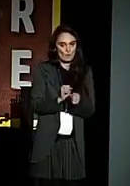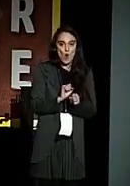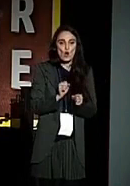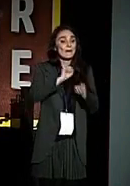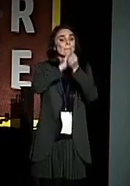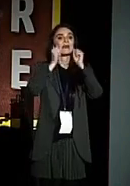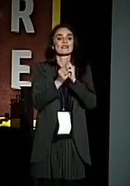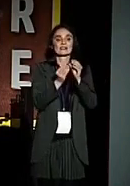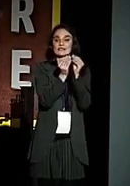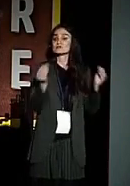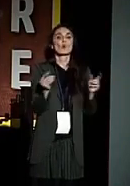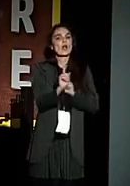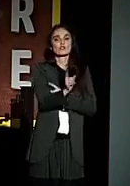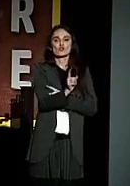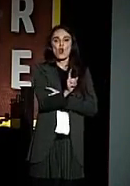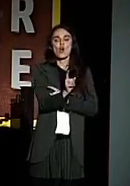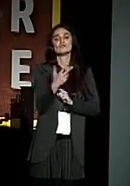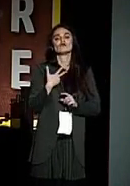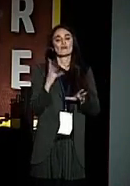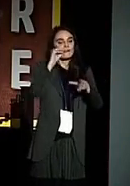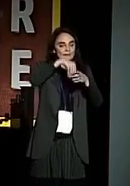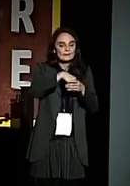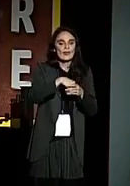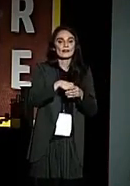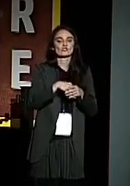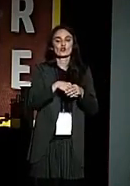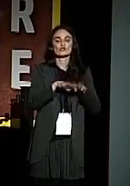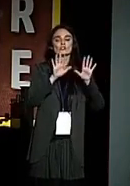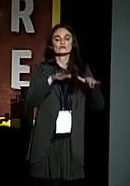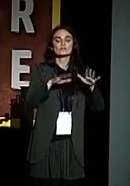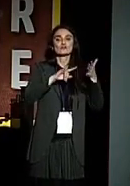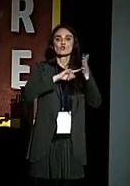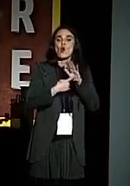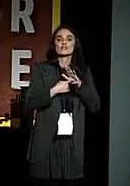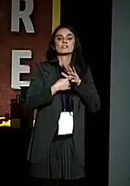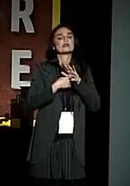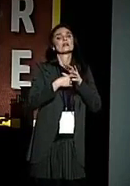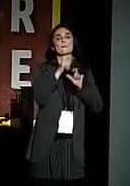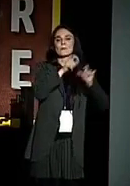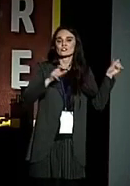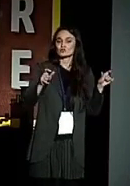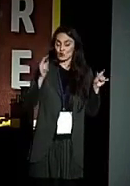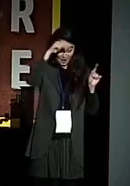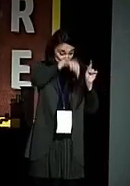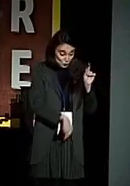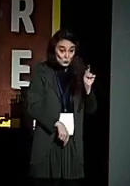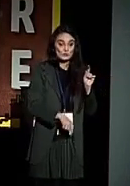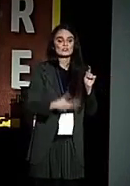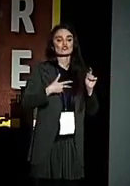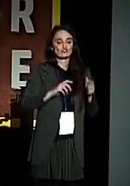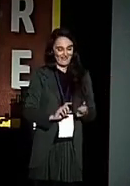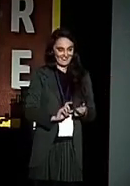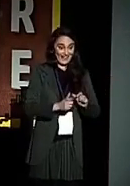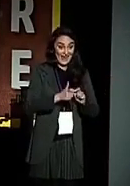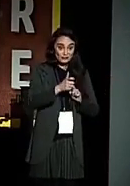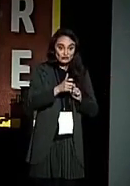vivono ancora oltre 10 milioni di persone, al sud c'è un patrimonio potenziale di crescita in settori